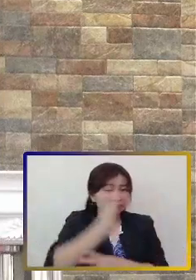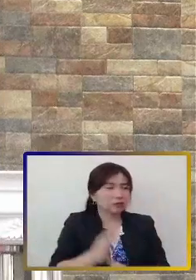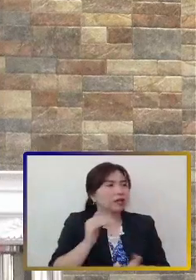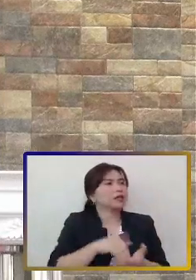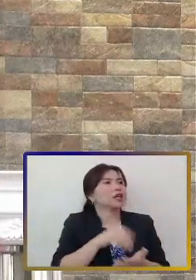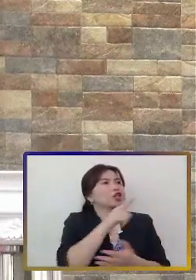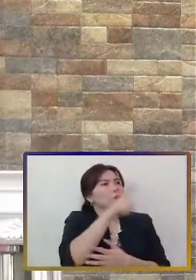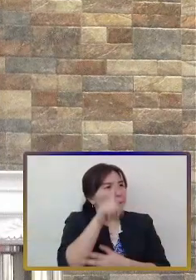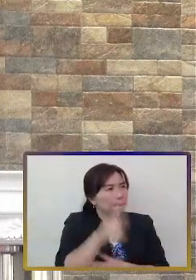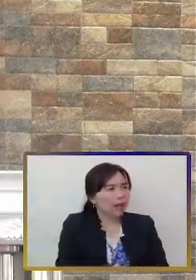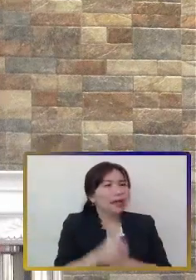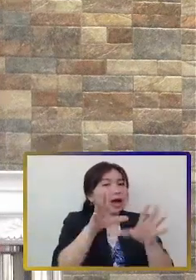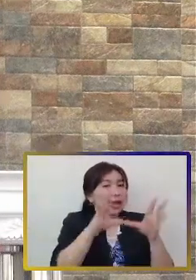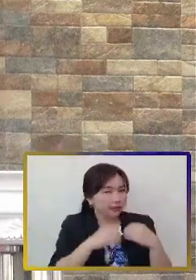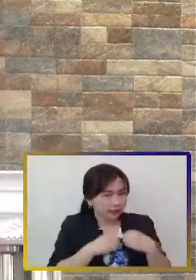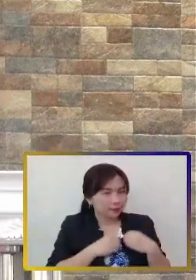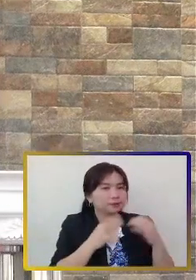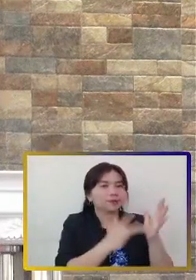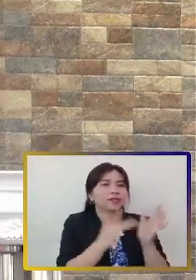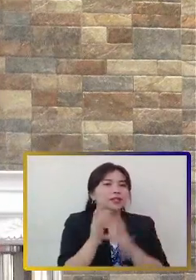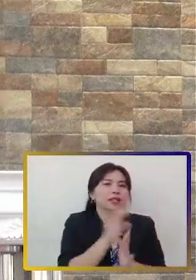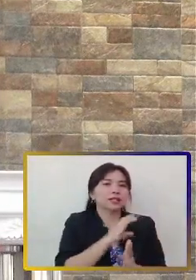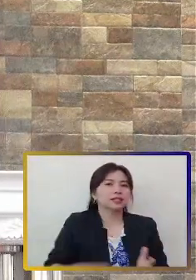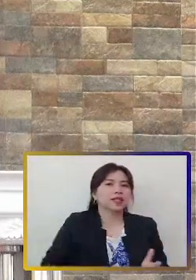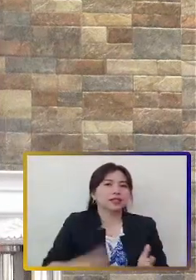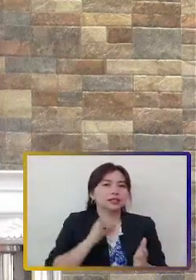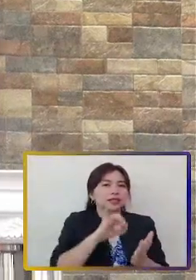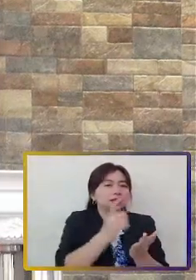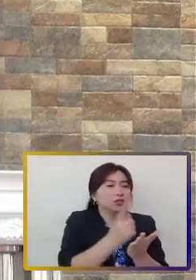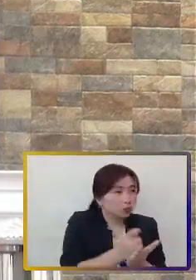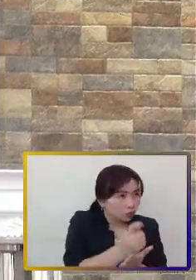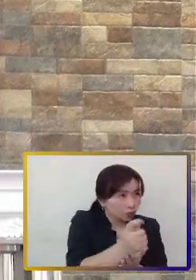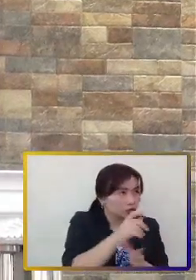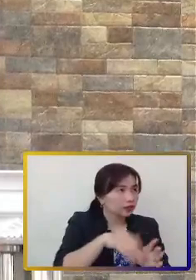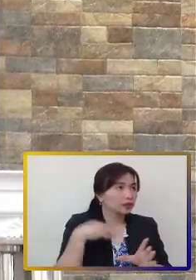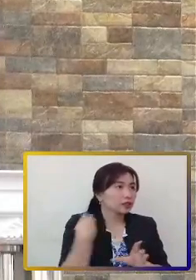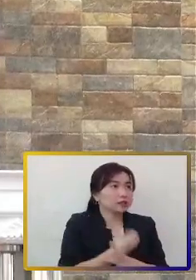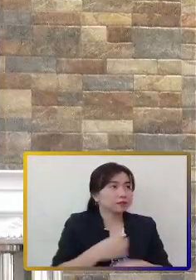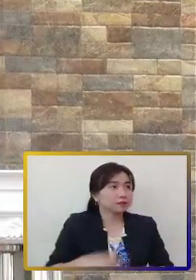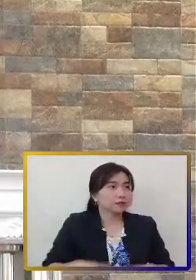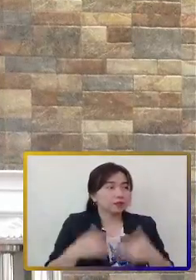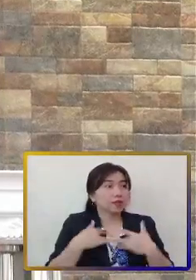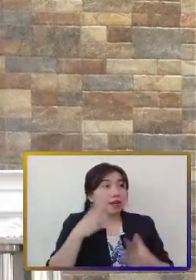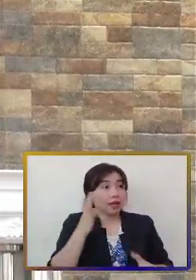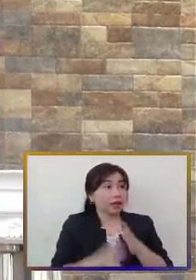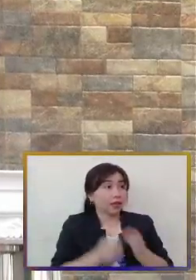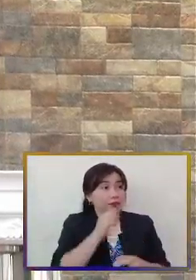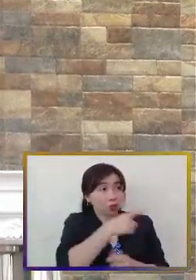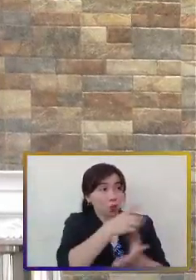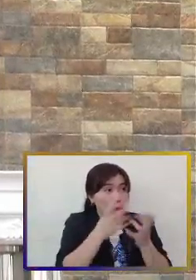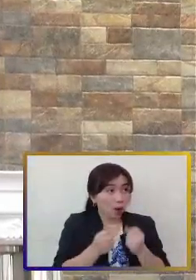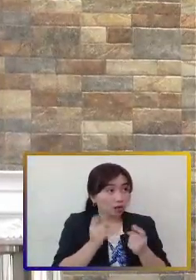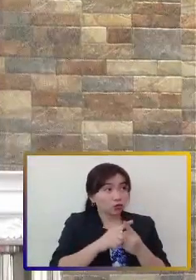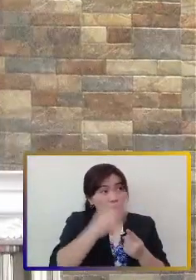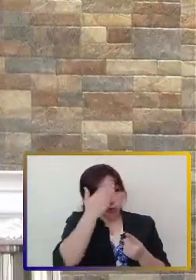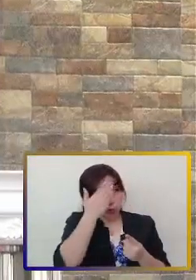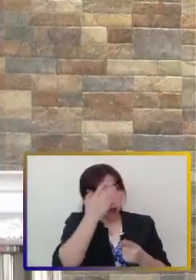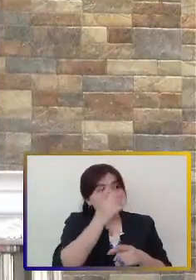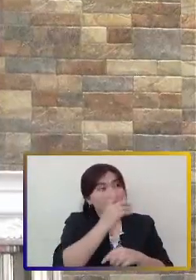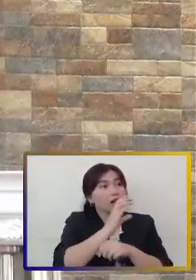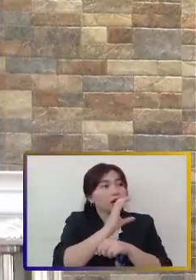the truth you want to know the truth of your life the true condition of your life go to the